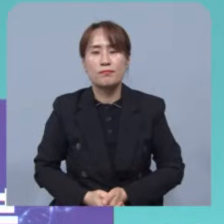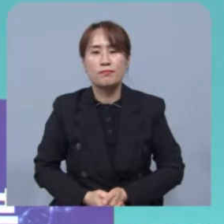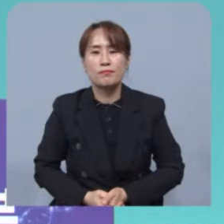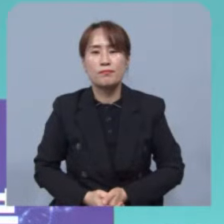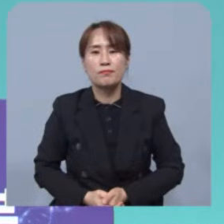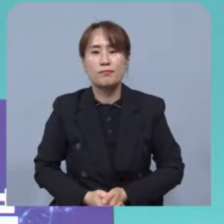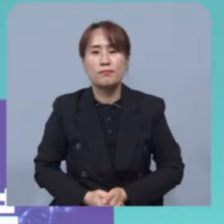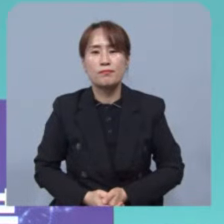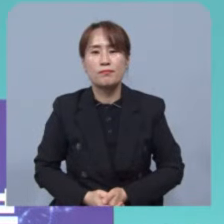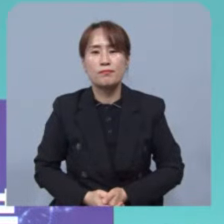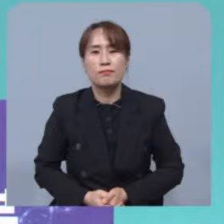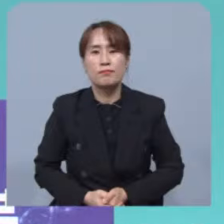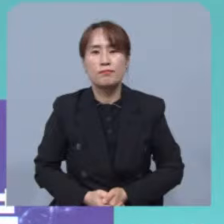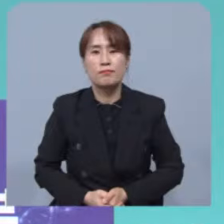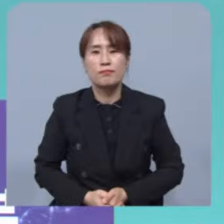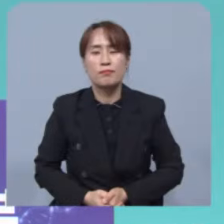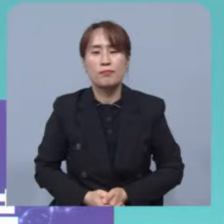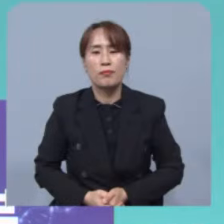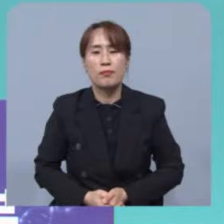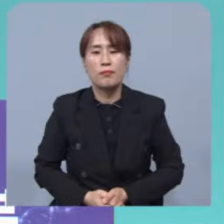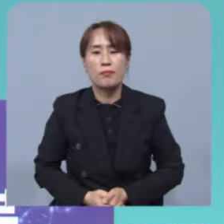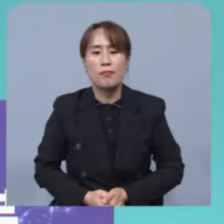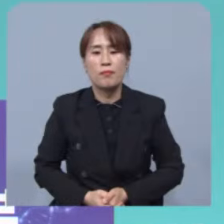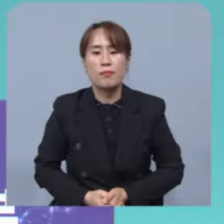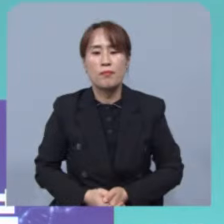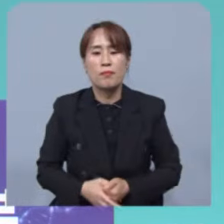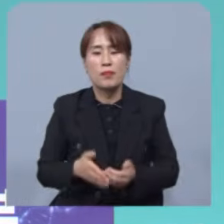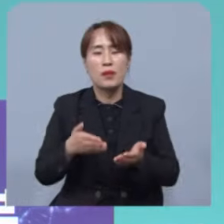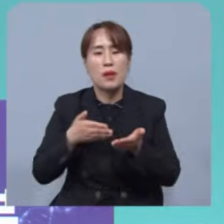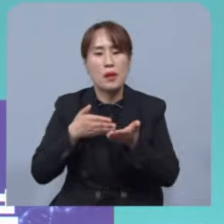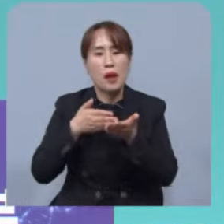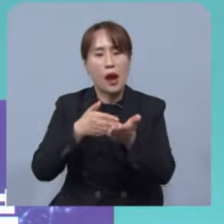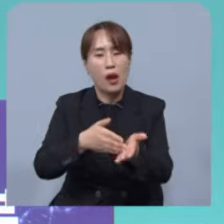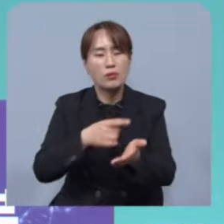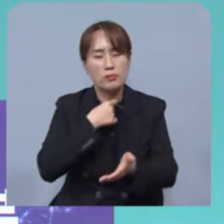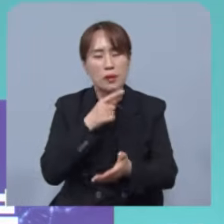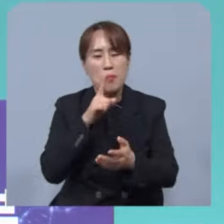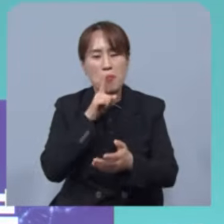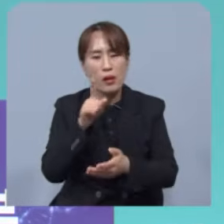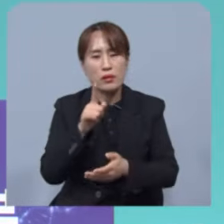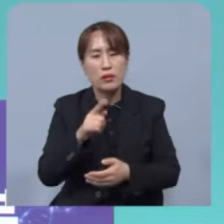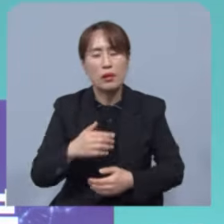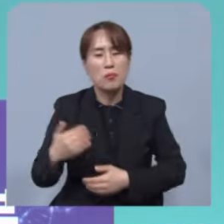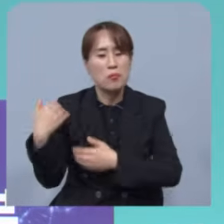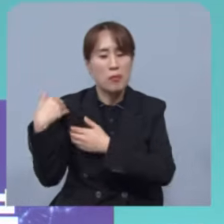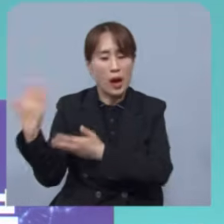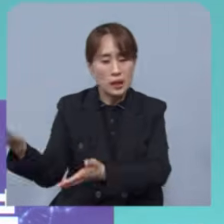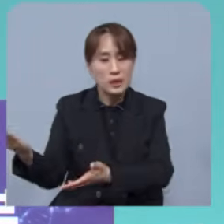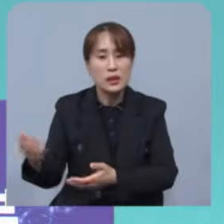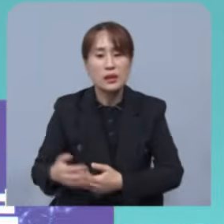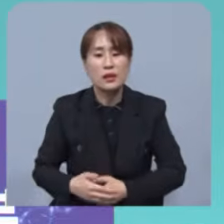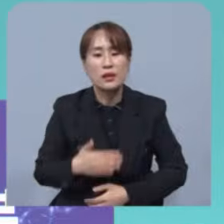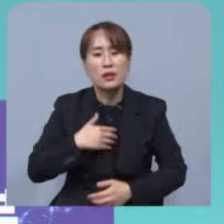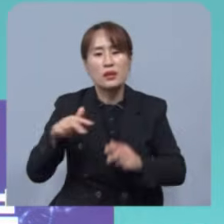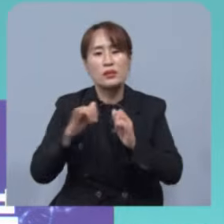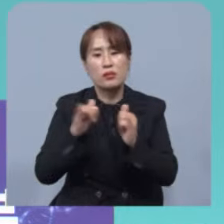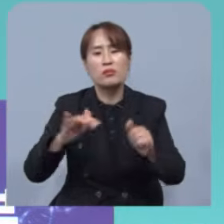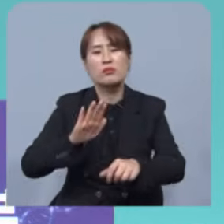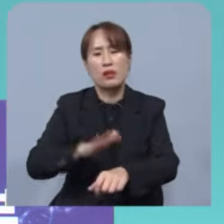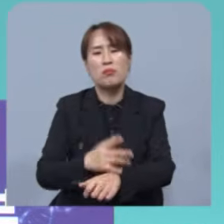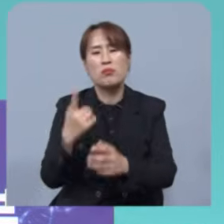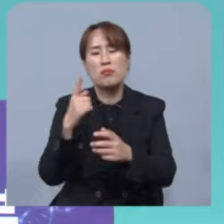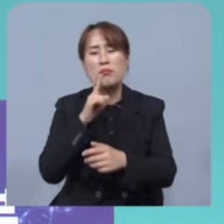사실 할 말이 많은 상태로 방치한 거는 우리 같은 정치인들